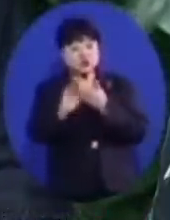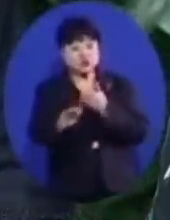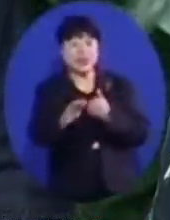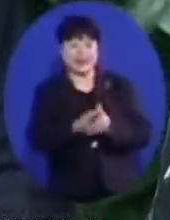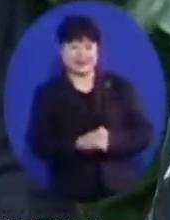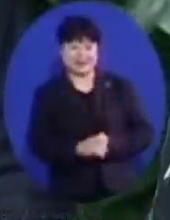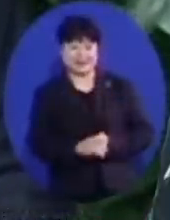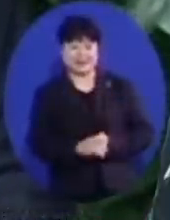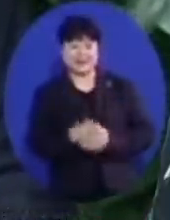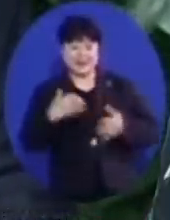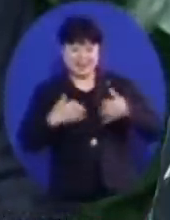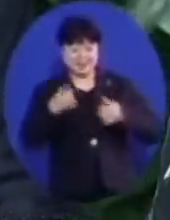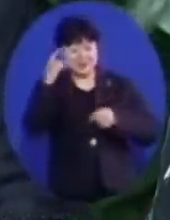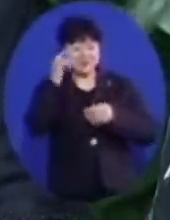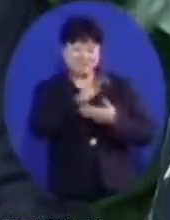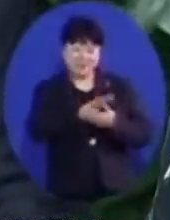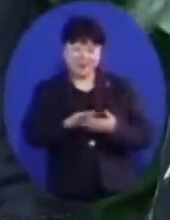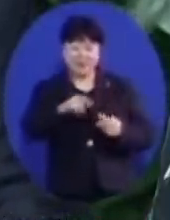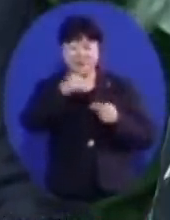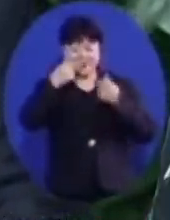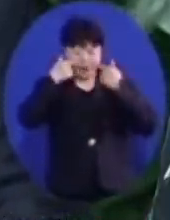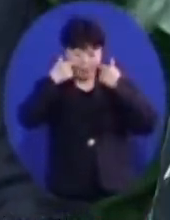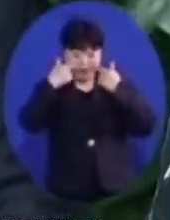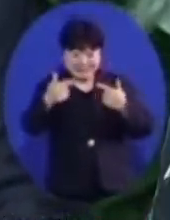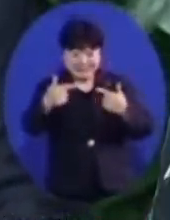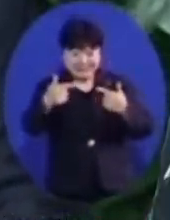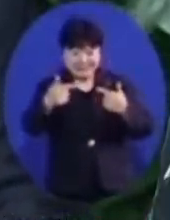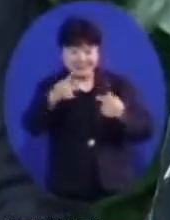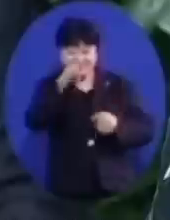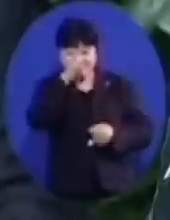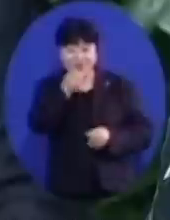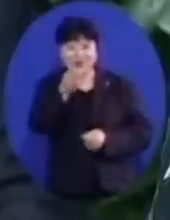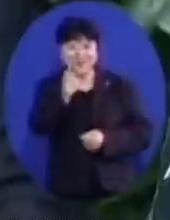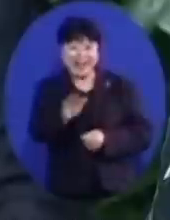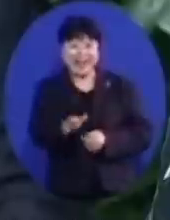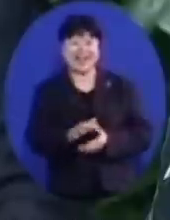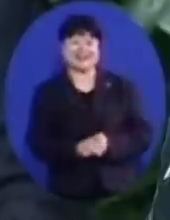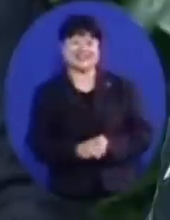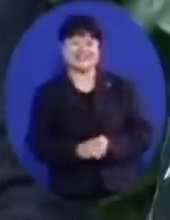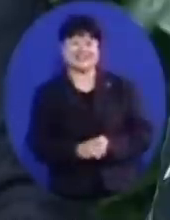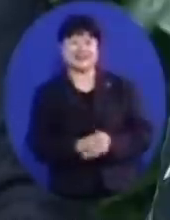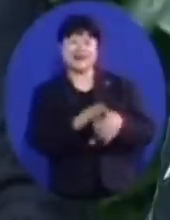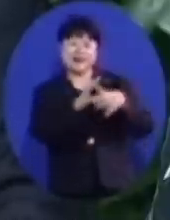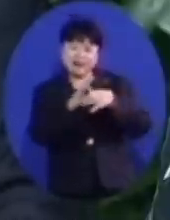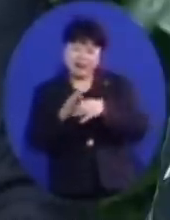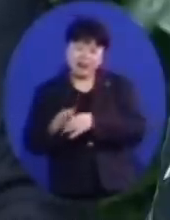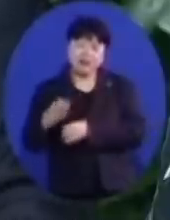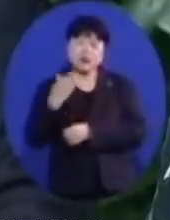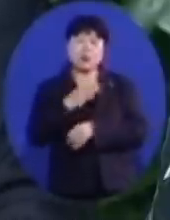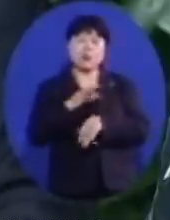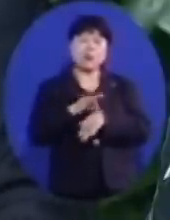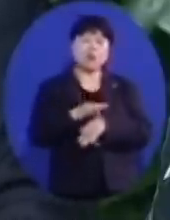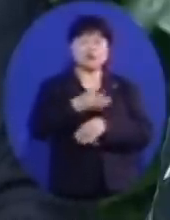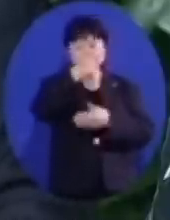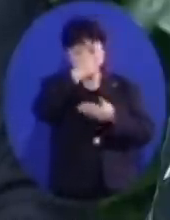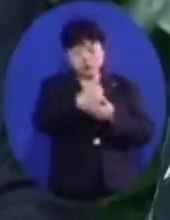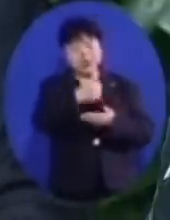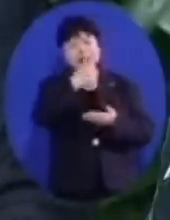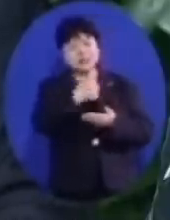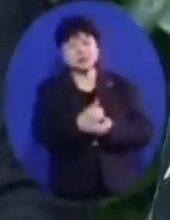다음 기쁨과 평안과 구원의 확신을 갖고 있는데도 불구하고 끊임없이 우리 육체 속에 있는 죄가